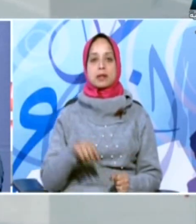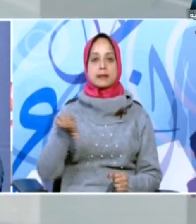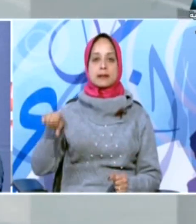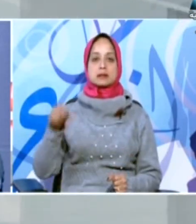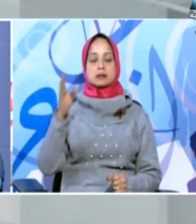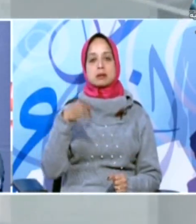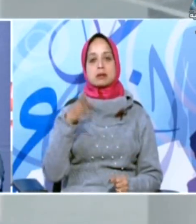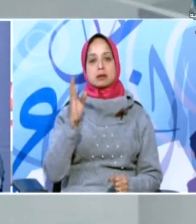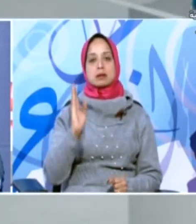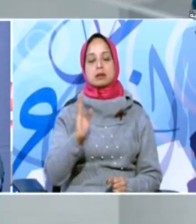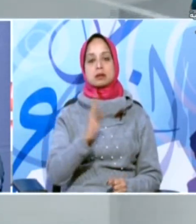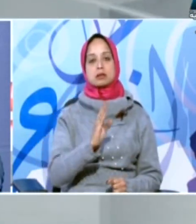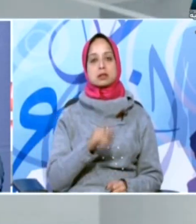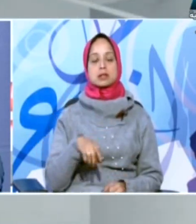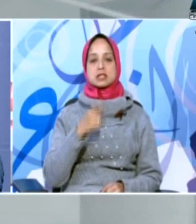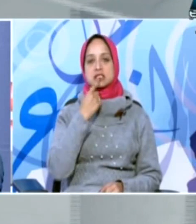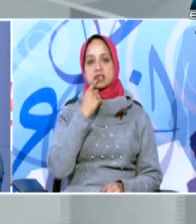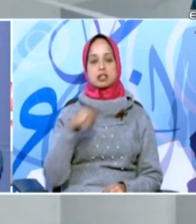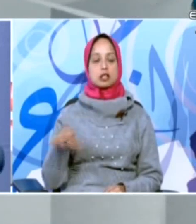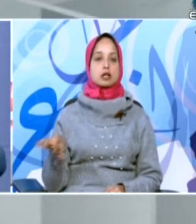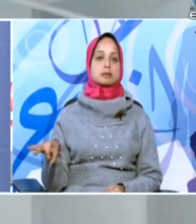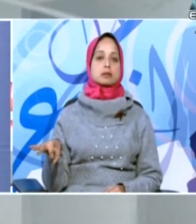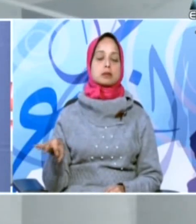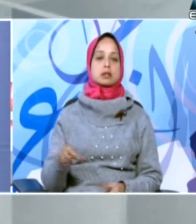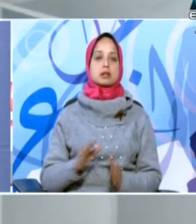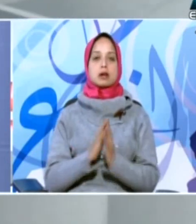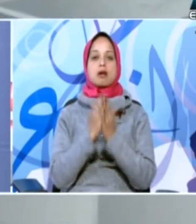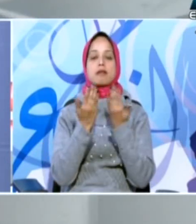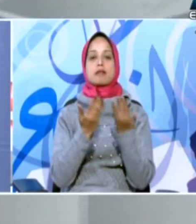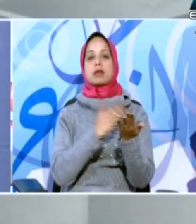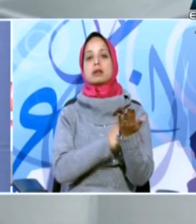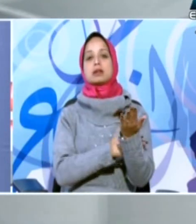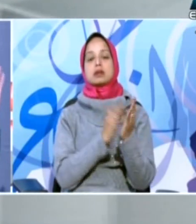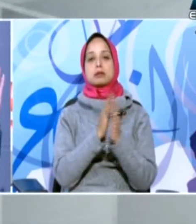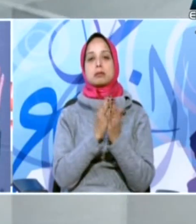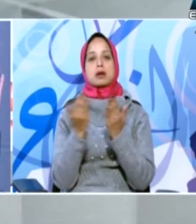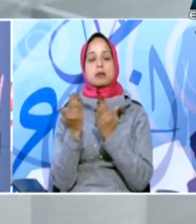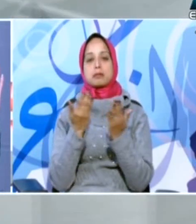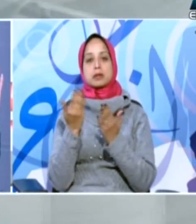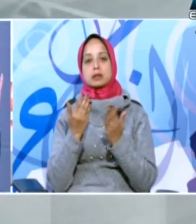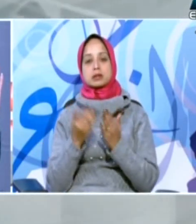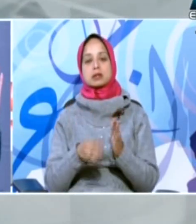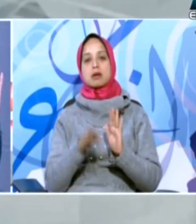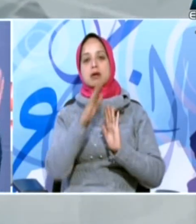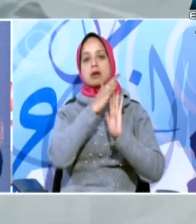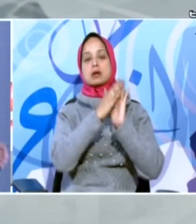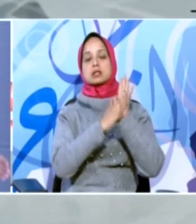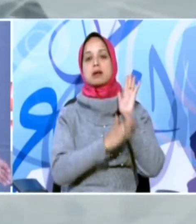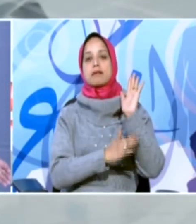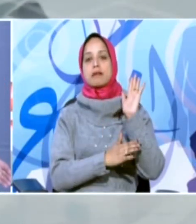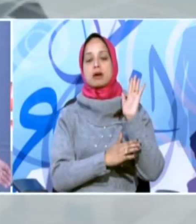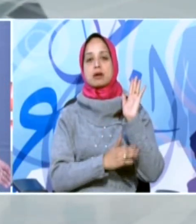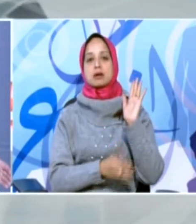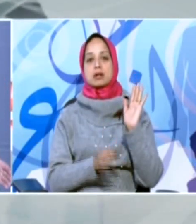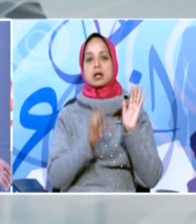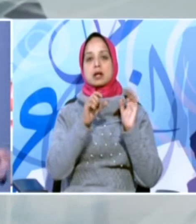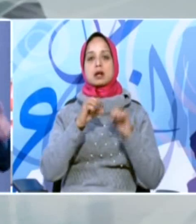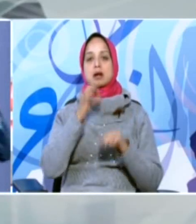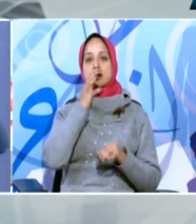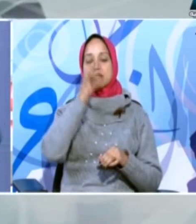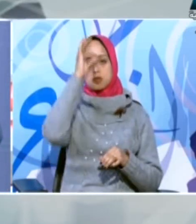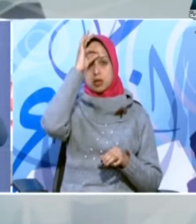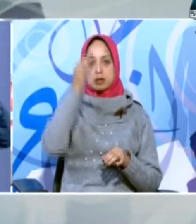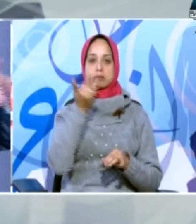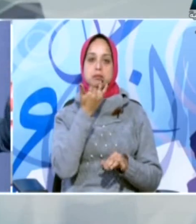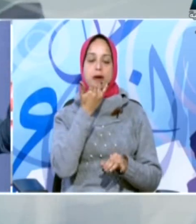1935 ثوره. افتح كتاب المدرسه هتلاقي صفحه كامله ما فيهاش عناوين. انت طبعا عايز تحفظ ايه؟